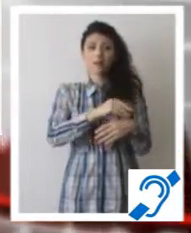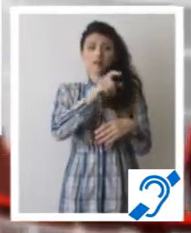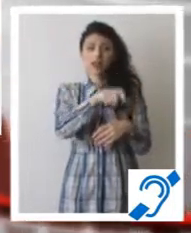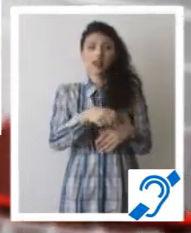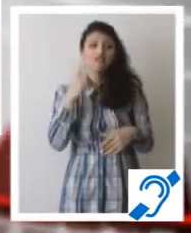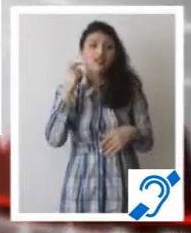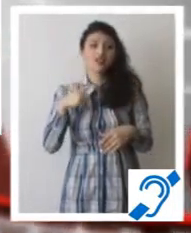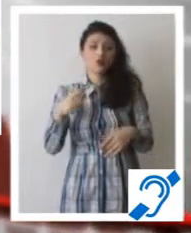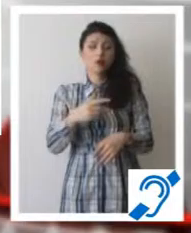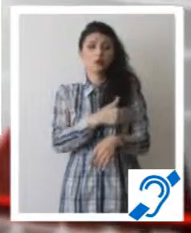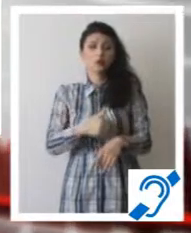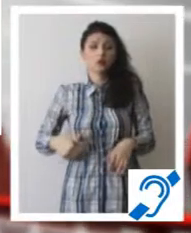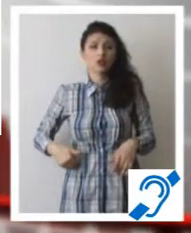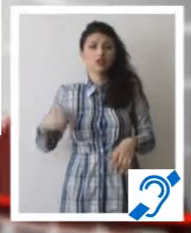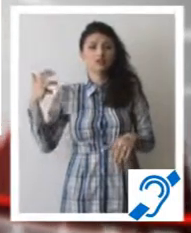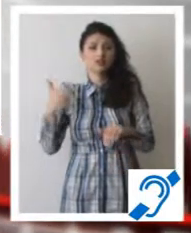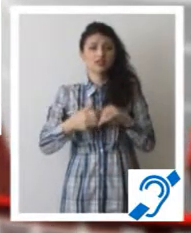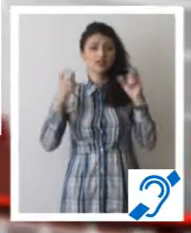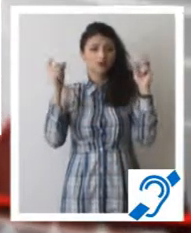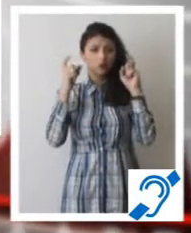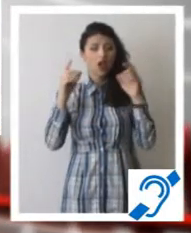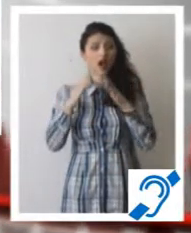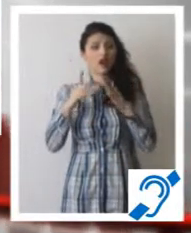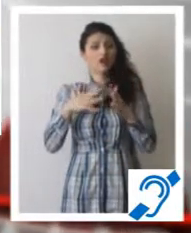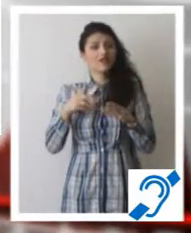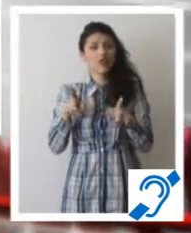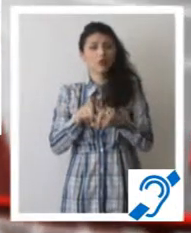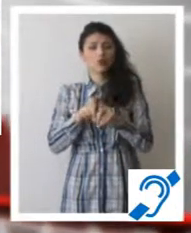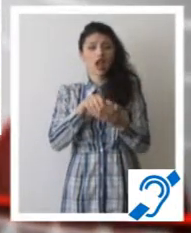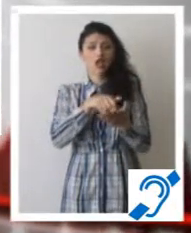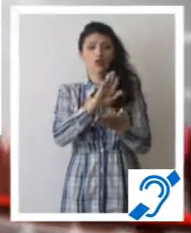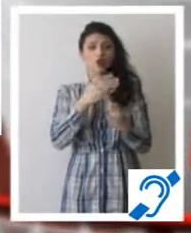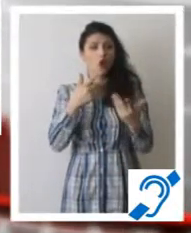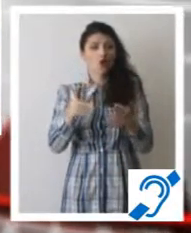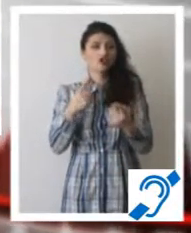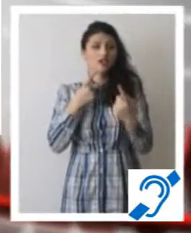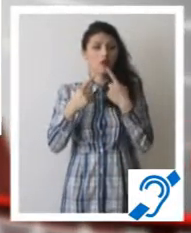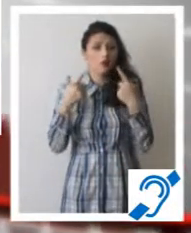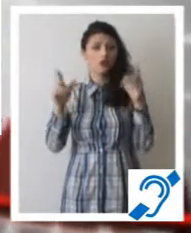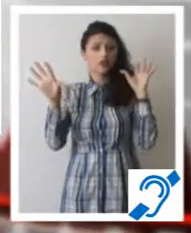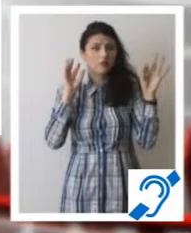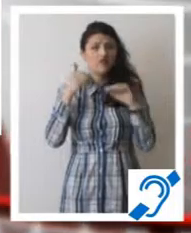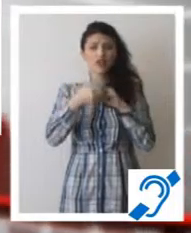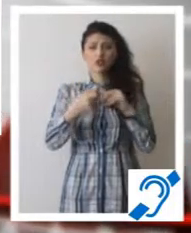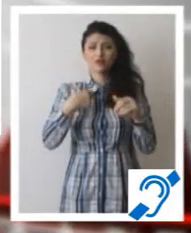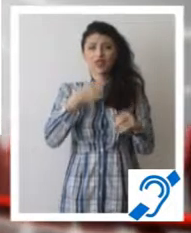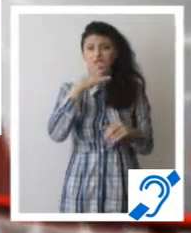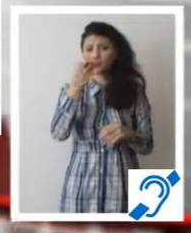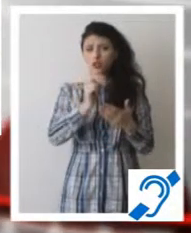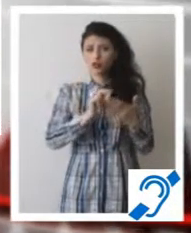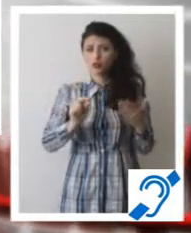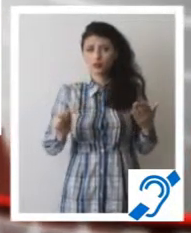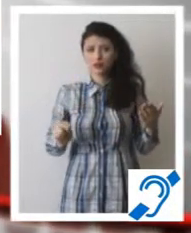sunt acum în capitală, sfâșiați de durere. Acasă mai sunt doar câteva rude, care au refuzat orice comentariu. Nici vecinii nu vor să deschidă